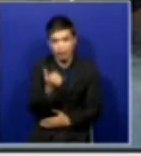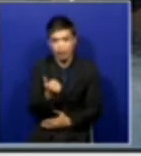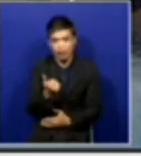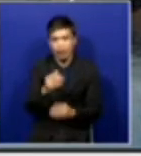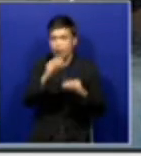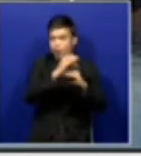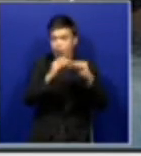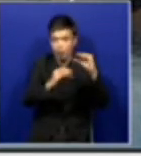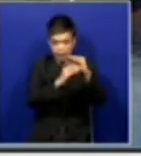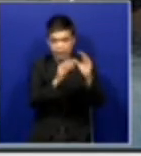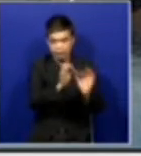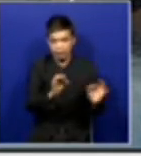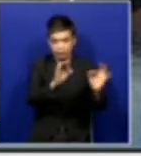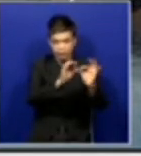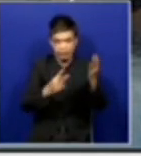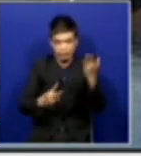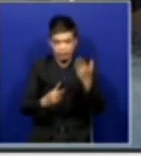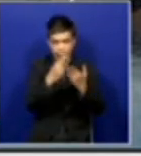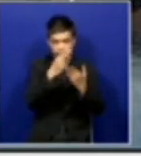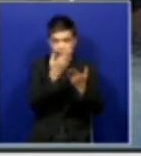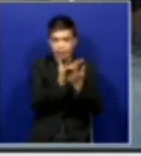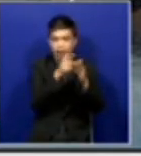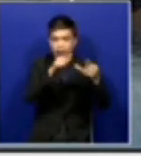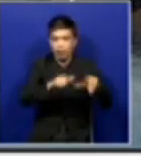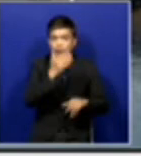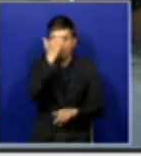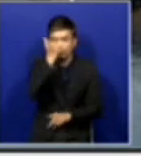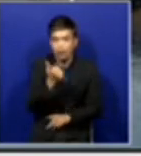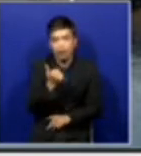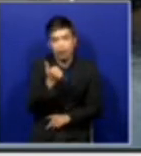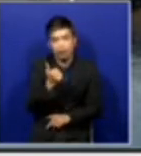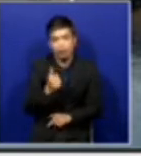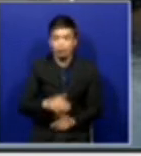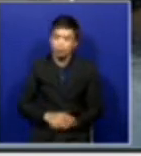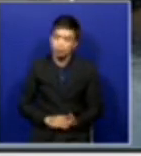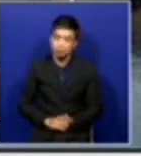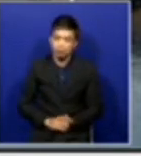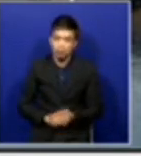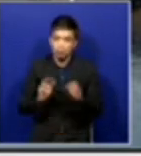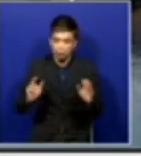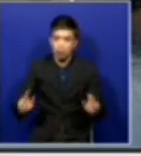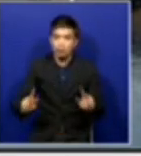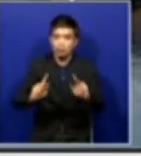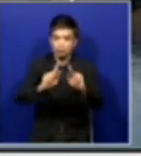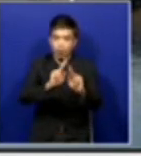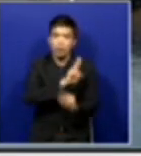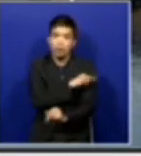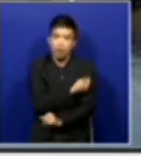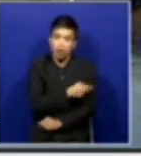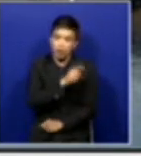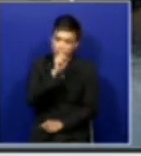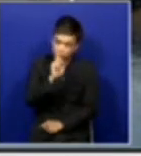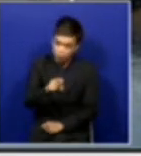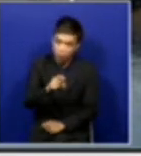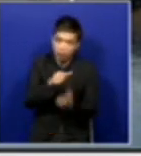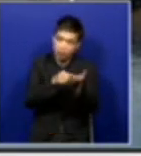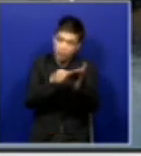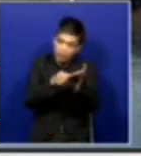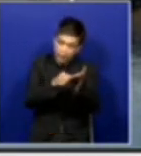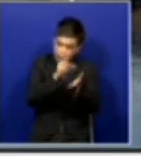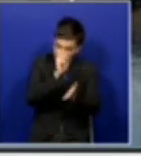ย่างนี้ผมนึกว่ากระทรวงสาธารณสุขเนี่ยจะต้องไม่ตัดงบประมาณมาเลยเดี๋ยวท่านก็ไ